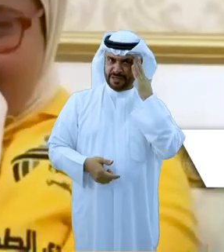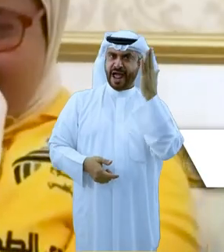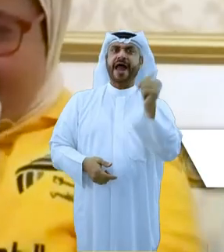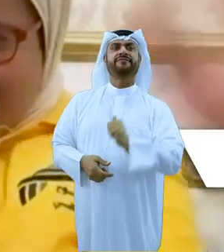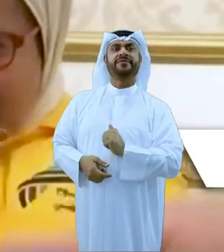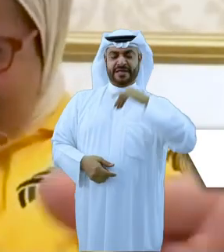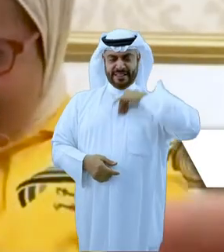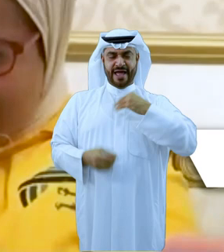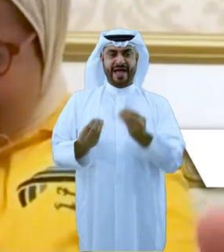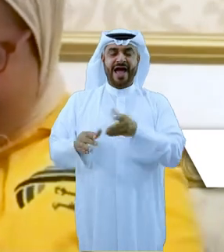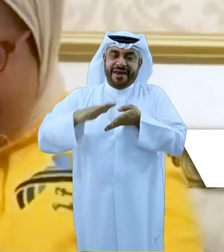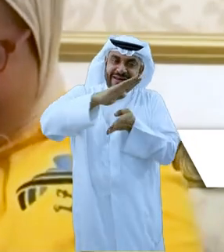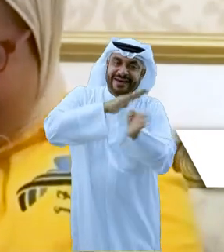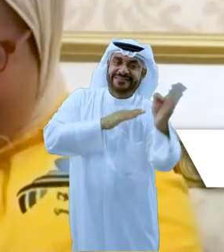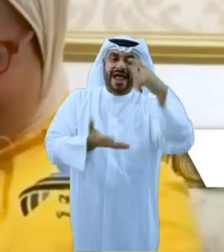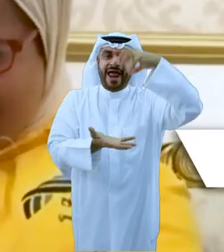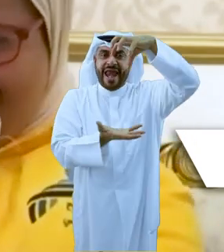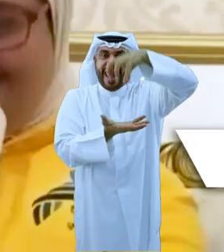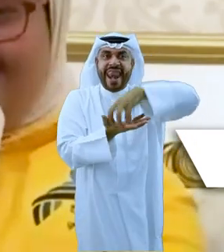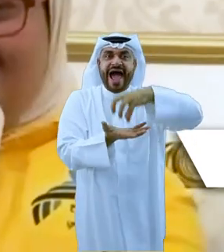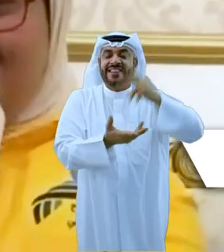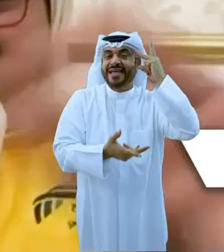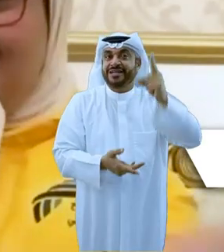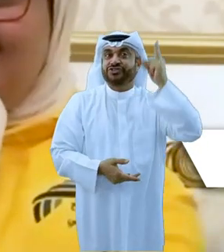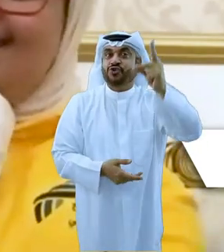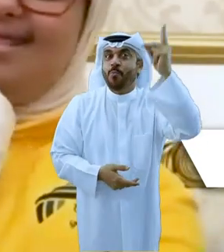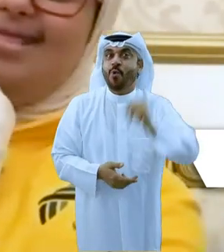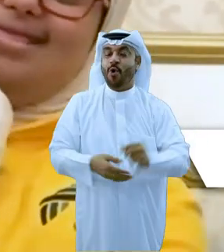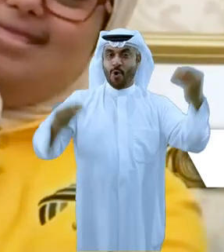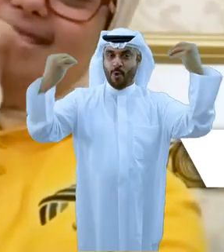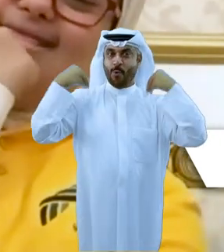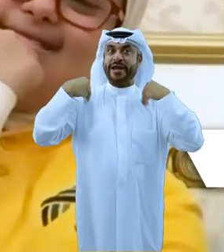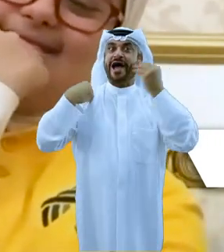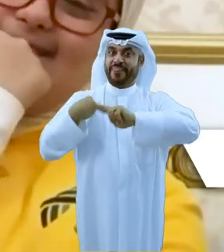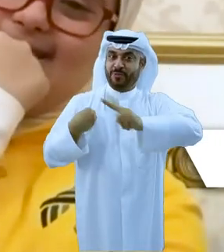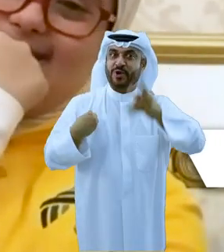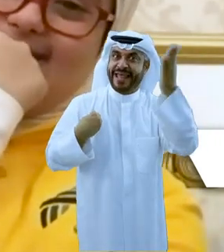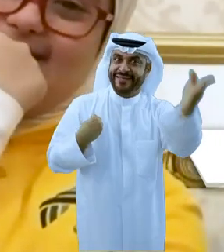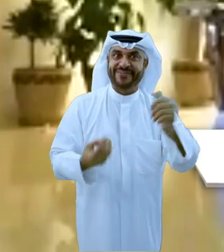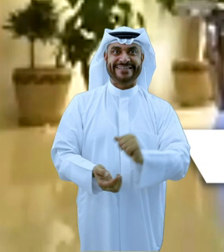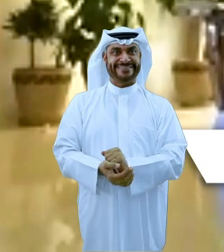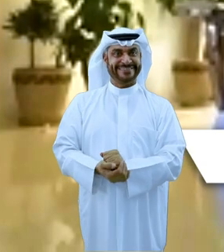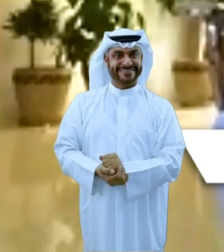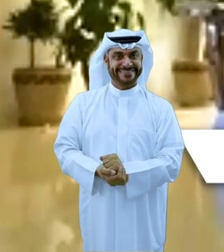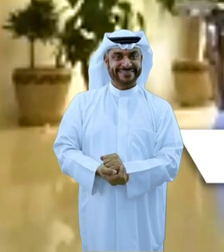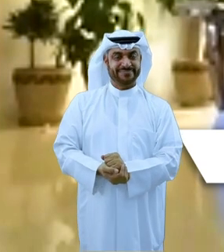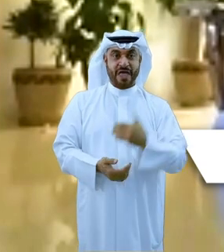كبابيس عشان نعرف شنو موهبتها. دخلناها بجميع يعني أنواع الرياضات،